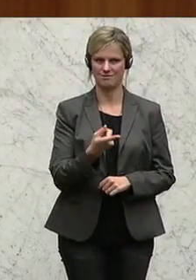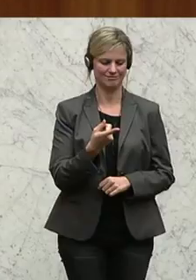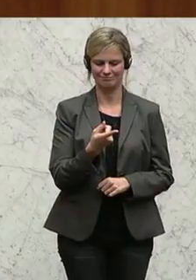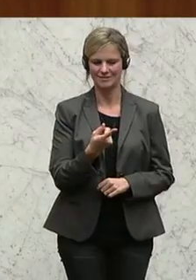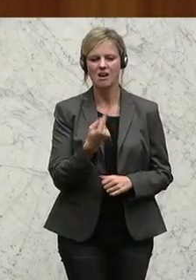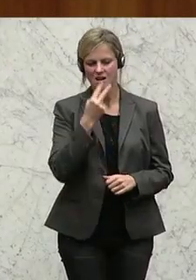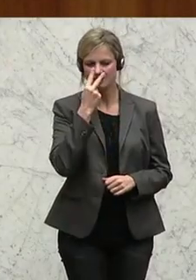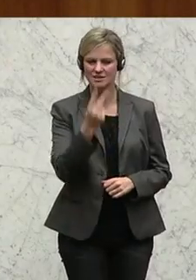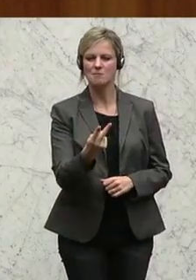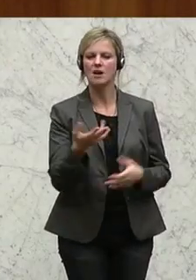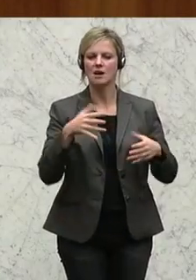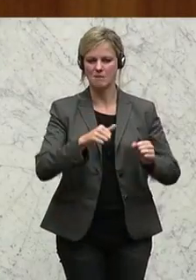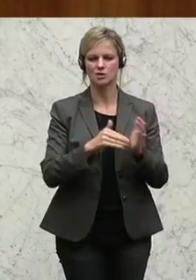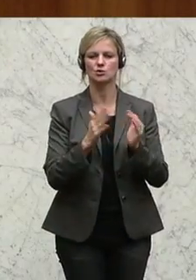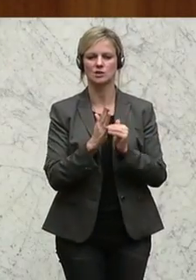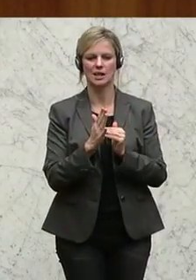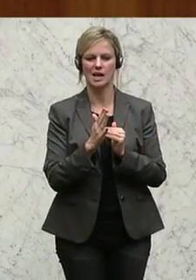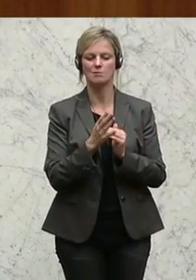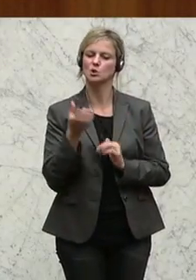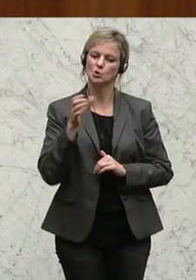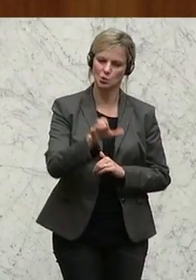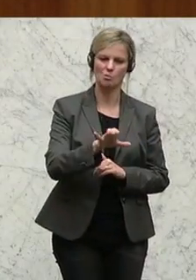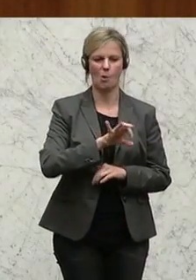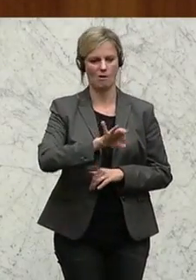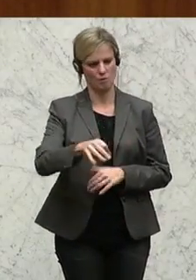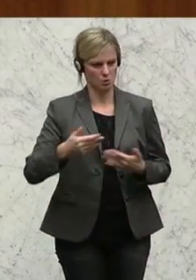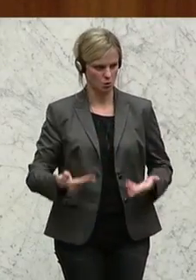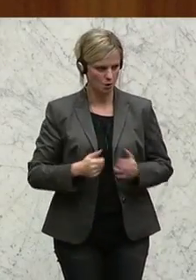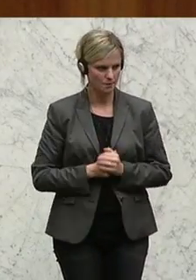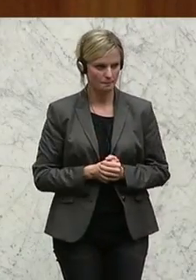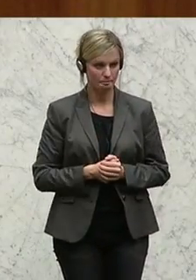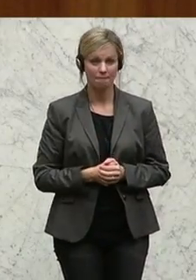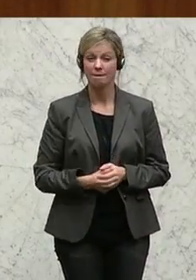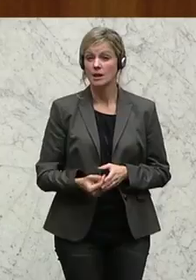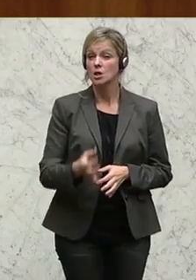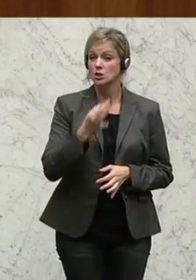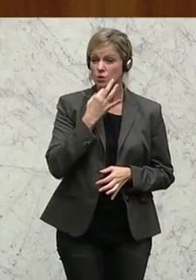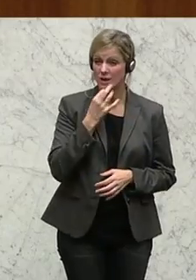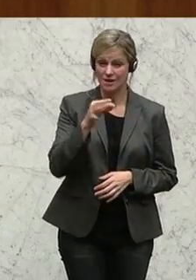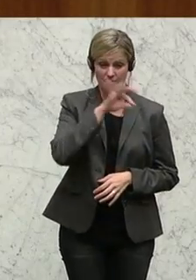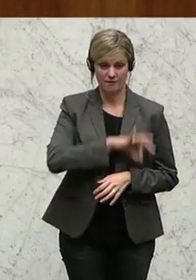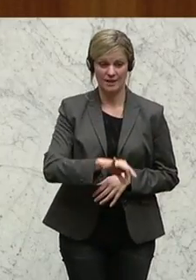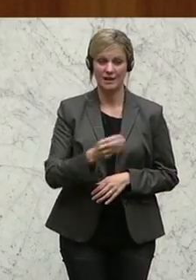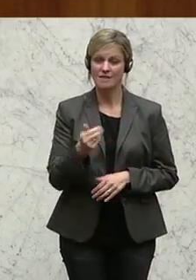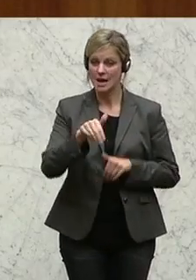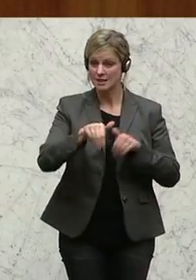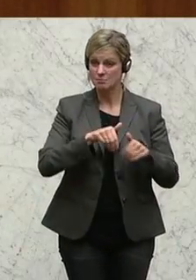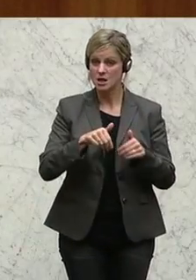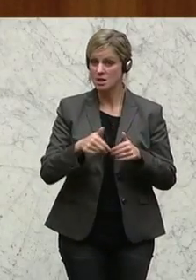alte Machtsystem. Es gab Sorgfaltspflichten, die nicht wahrgenommen wurden, zum Beispiel vom Finanzminister. Wir